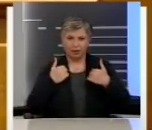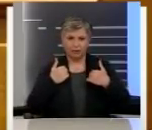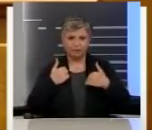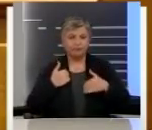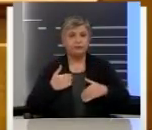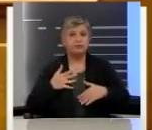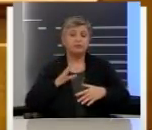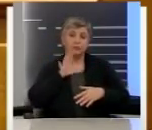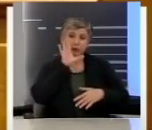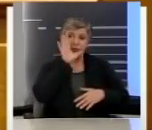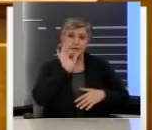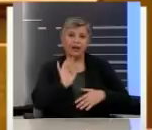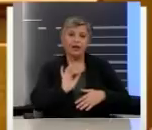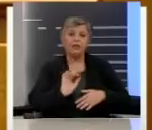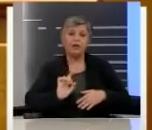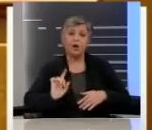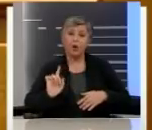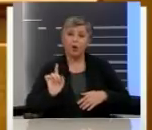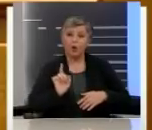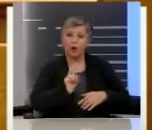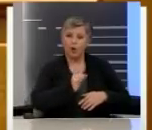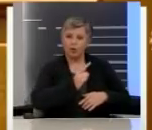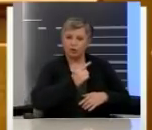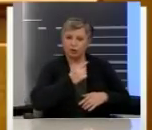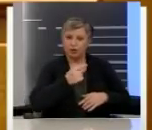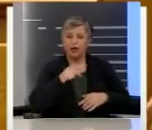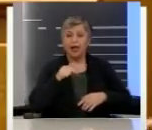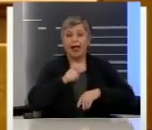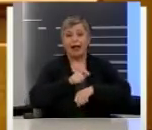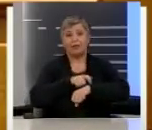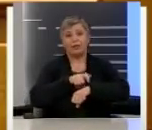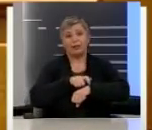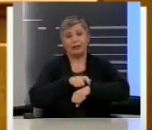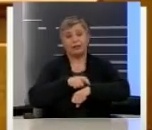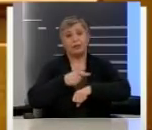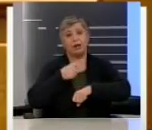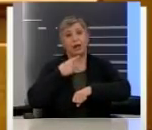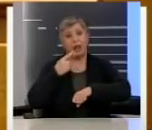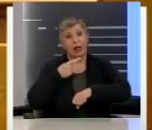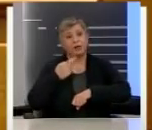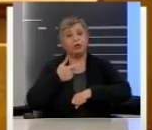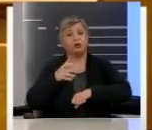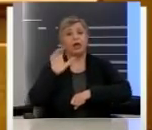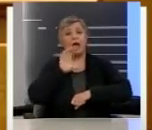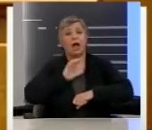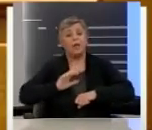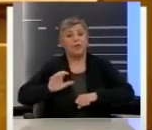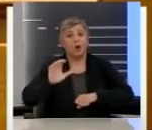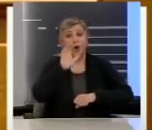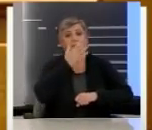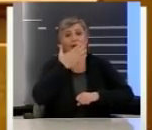αίθουσα κόπτονται όψιμα για την ευρωπαϊκή πορεία της χώρας